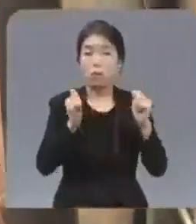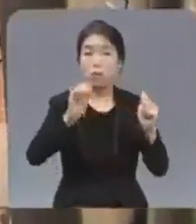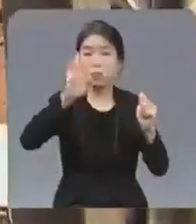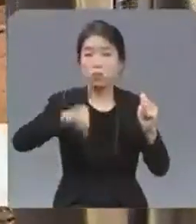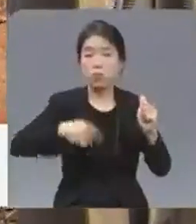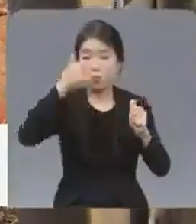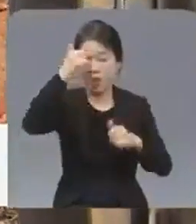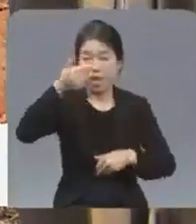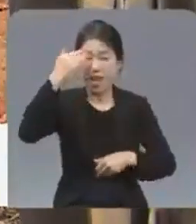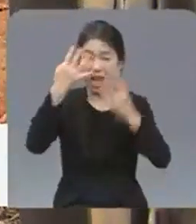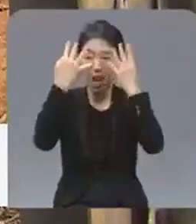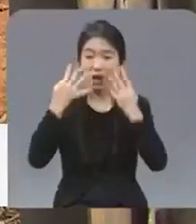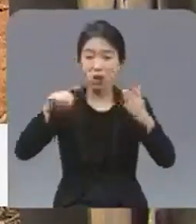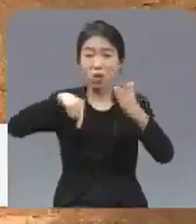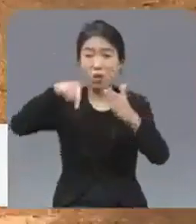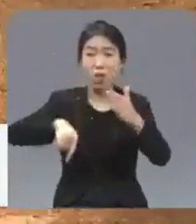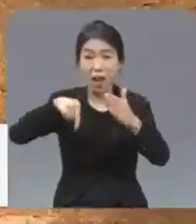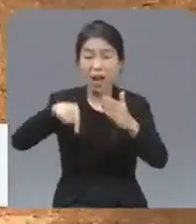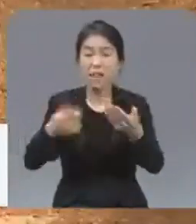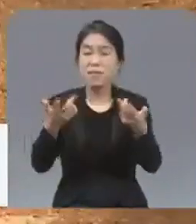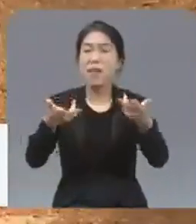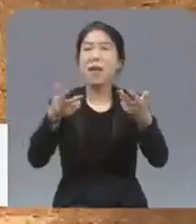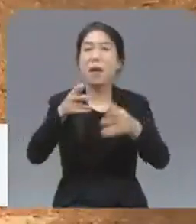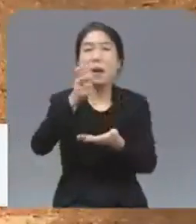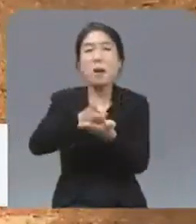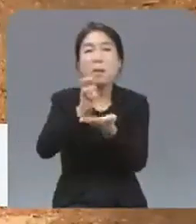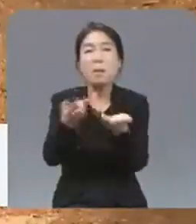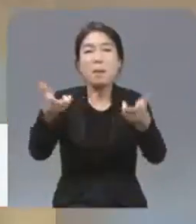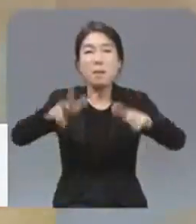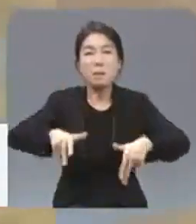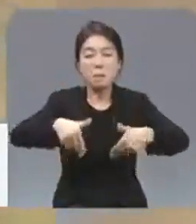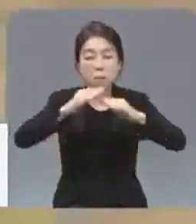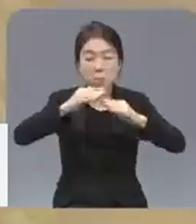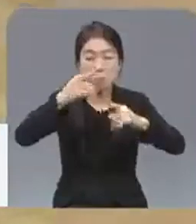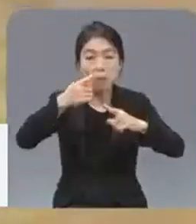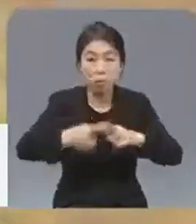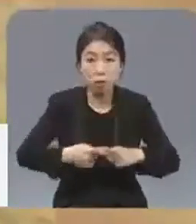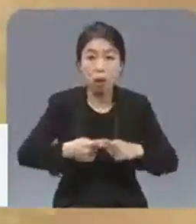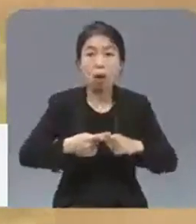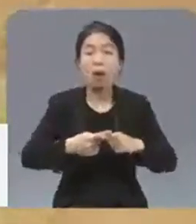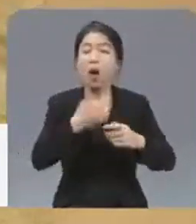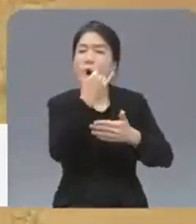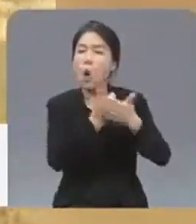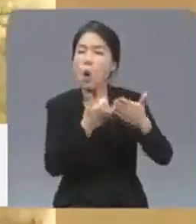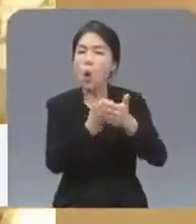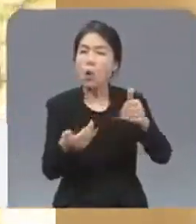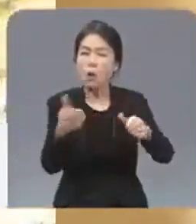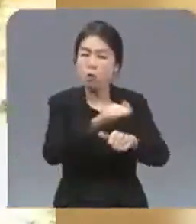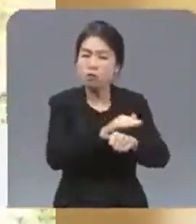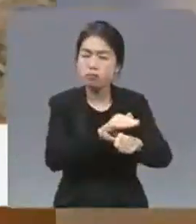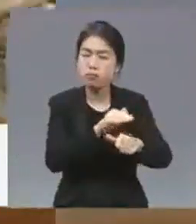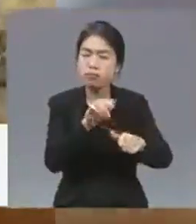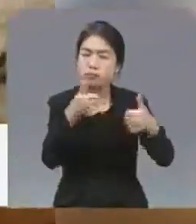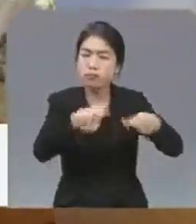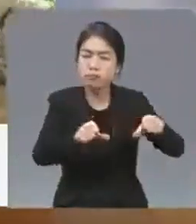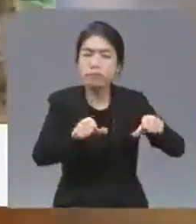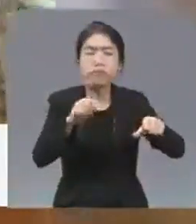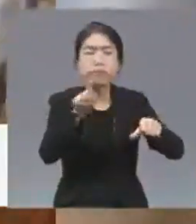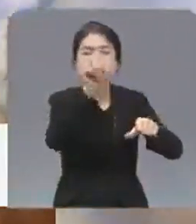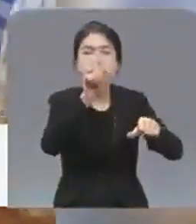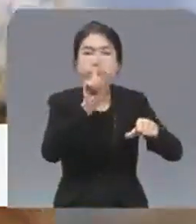법무부가 옛 광주교도소에 솔로몬 로우파크를 짓던 도중 우연고자 묘지에서 신호를 알 수 없는 유골